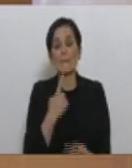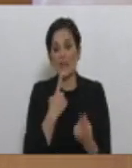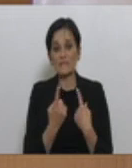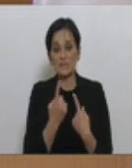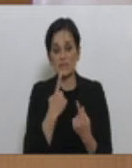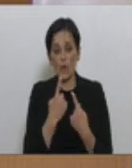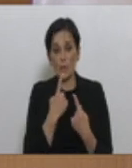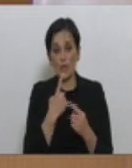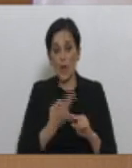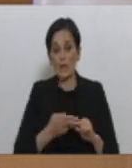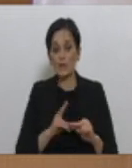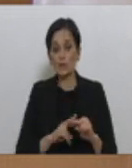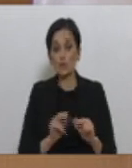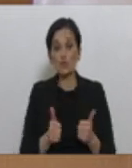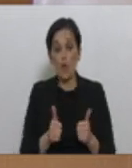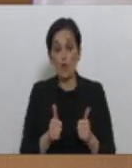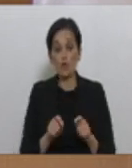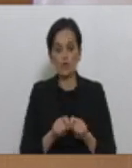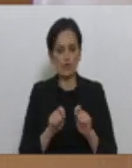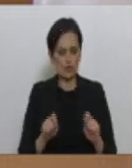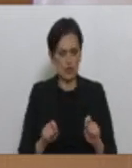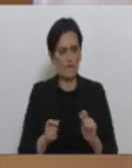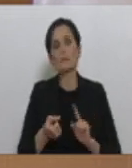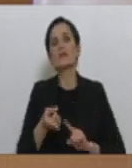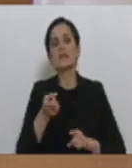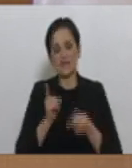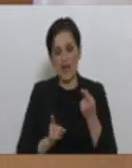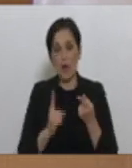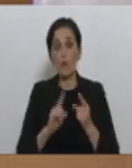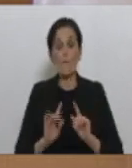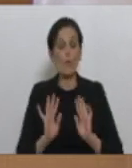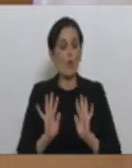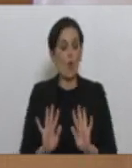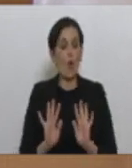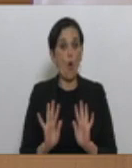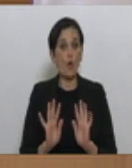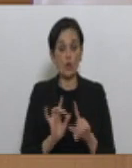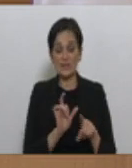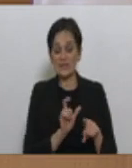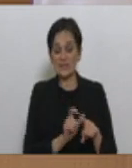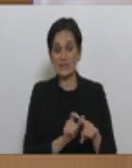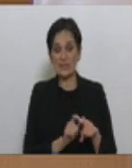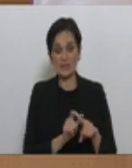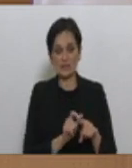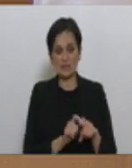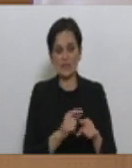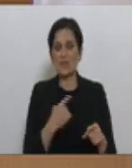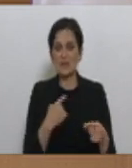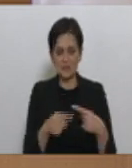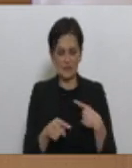ვისაუბრებდით იმაზე, როგორ შევქმნათ რეალურად და არა მხოლოდ სიტყვით და